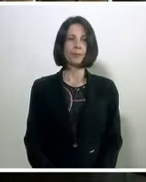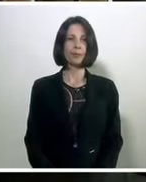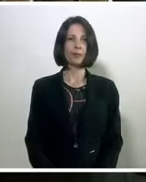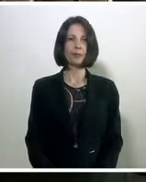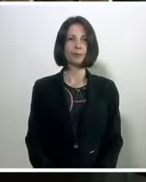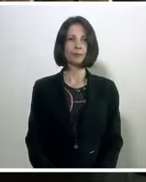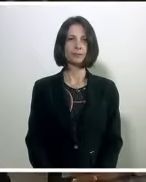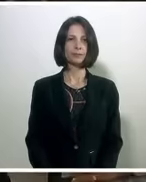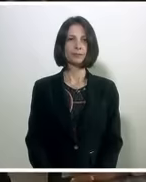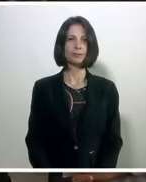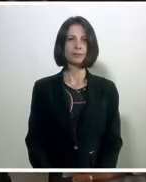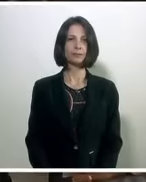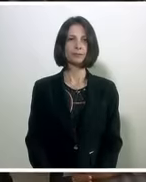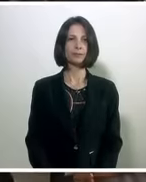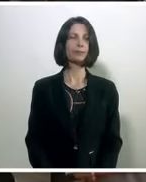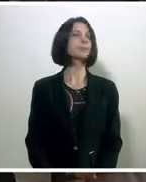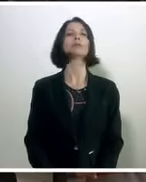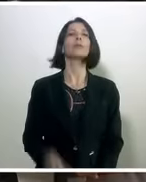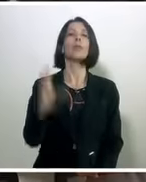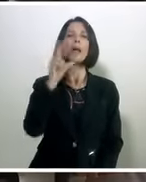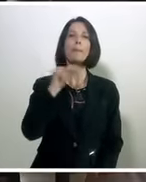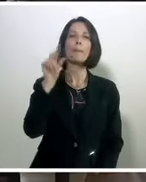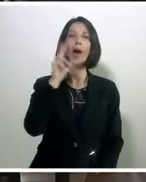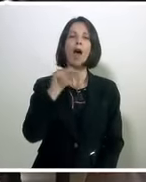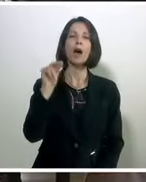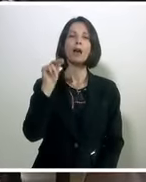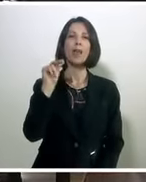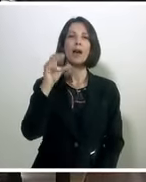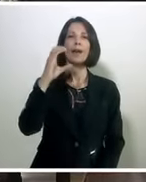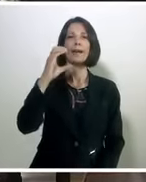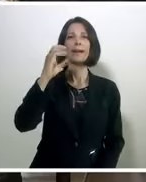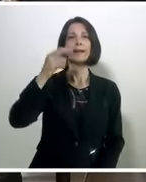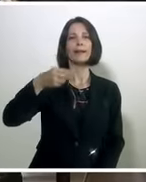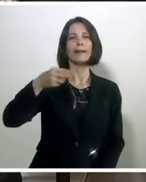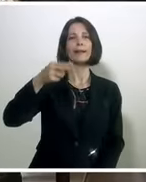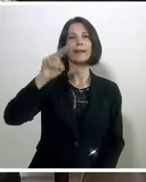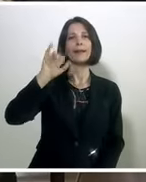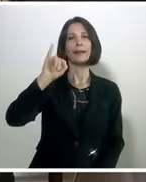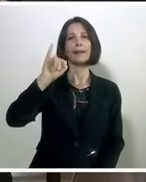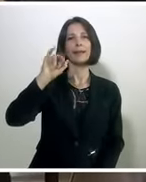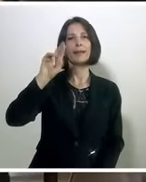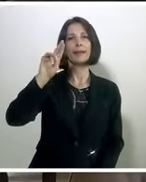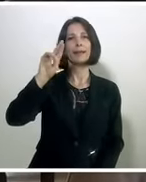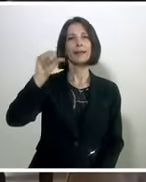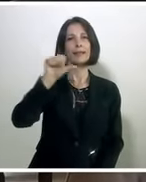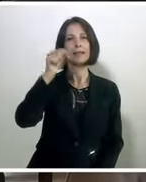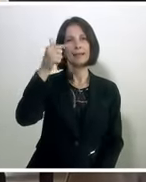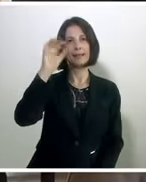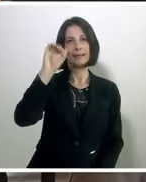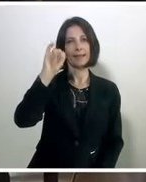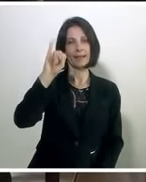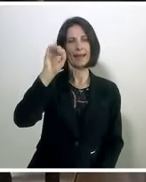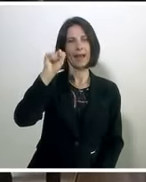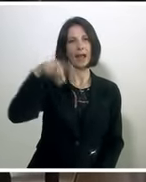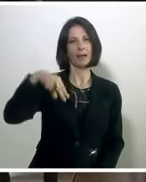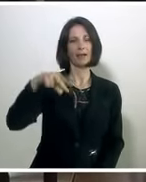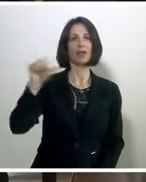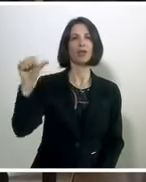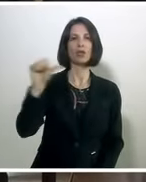Grazie prende la parola doan Solinas Presidente della Regione Autonoma